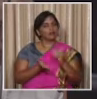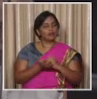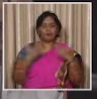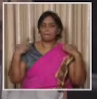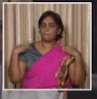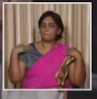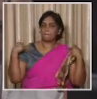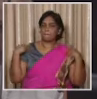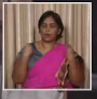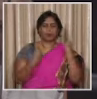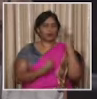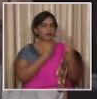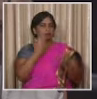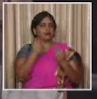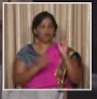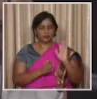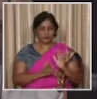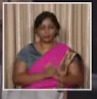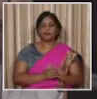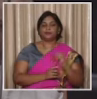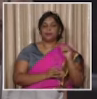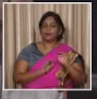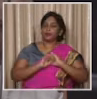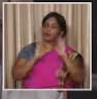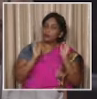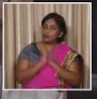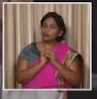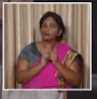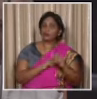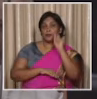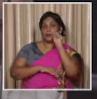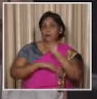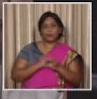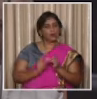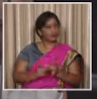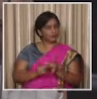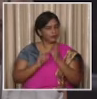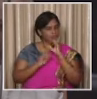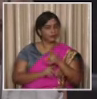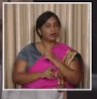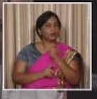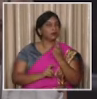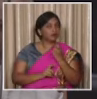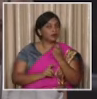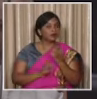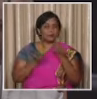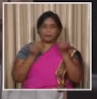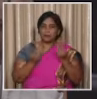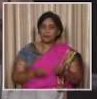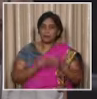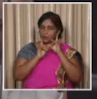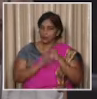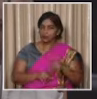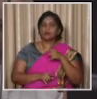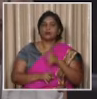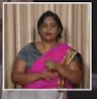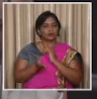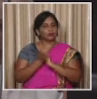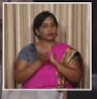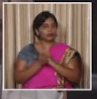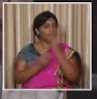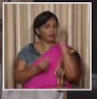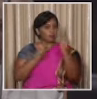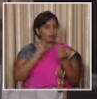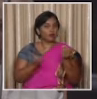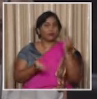පහසුකම් ලබා දීමට ක්‍රියා කරනවා. මේ සියල්ල කරන්නේ සැලසුමකට අනුවයි. ආර්ථිකයට බරක් වන ආකාරයෙන් සහන ලබා